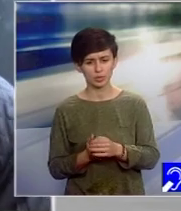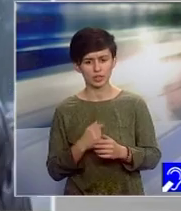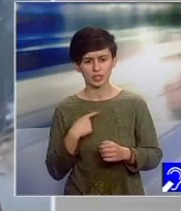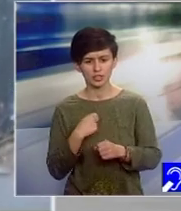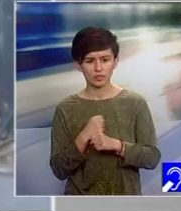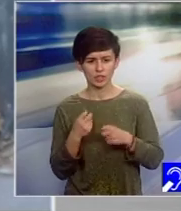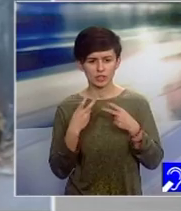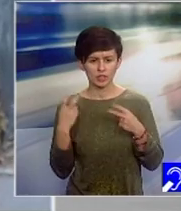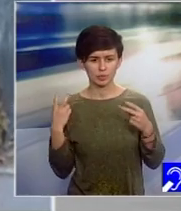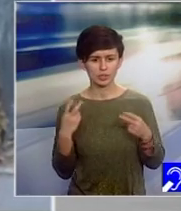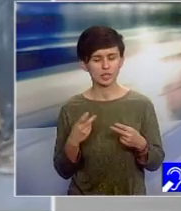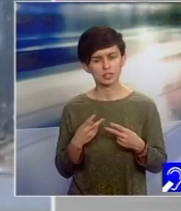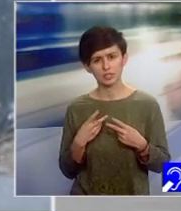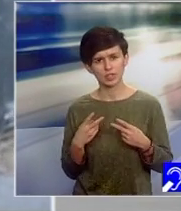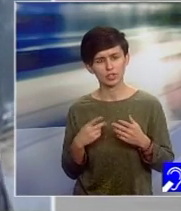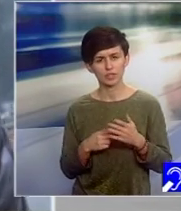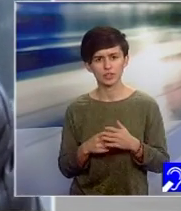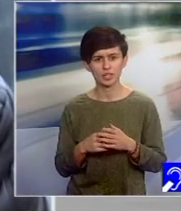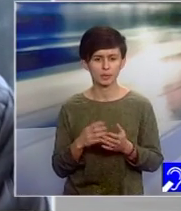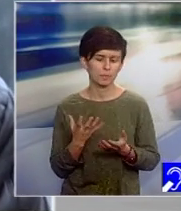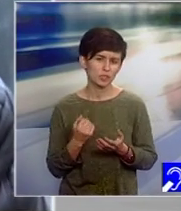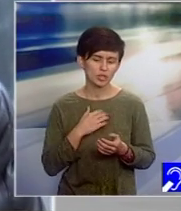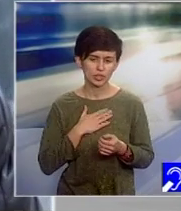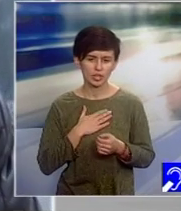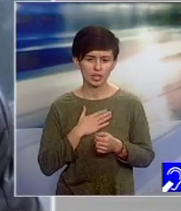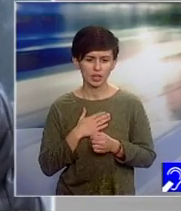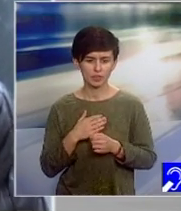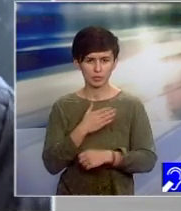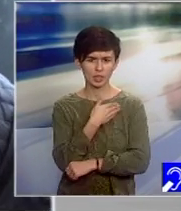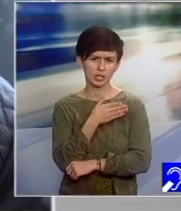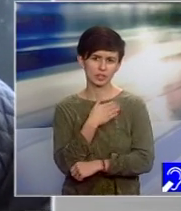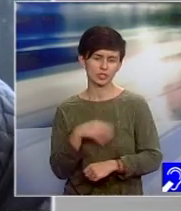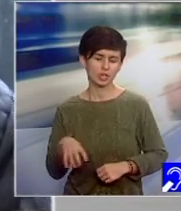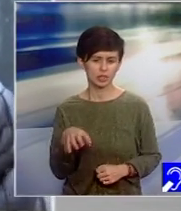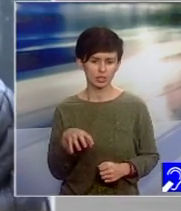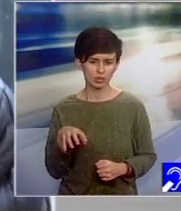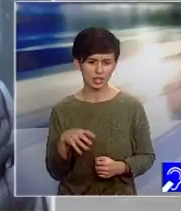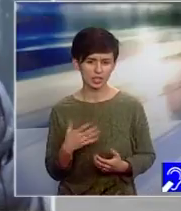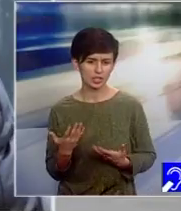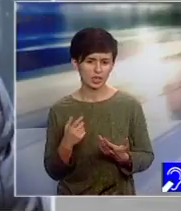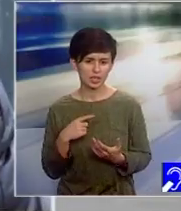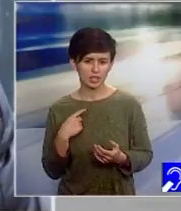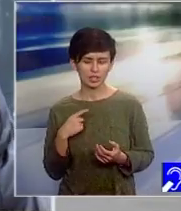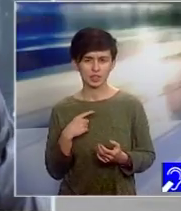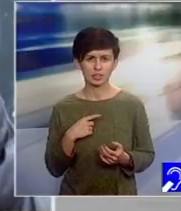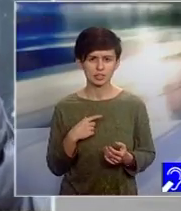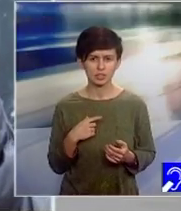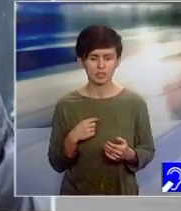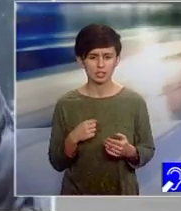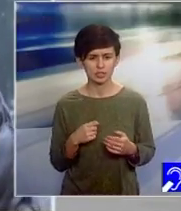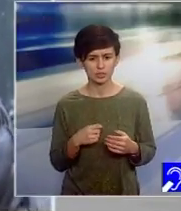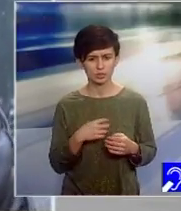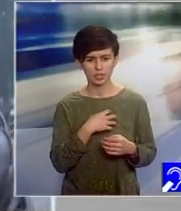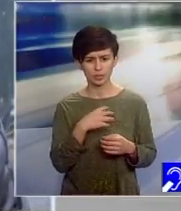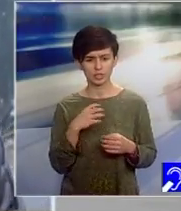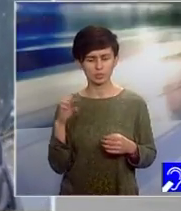în valoare patrimoniul local, patrimoniul național, care, sigur că da, face parte dintr-un patrimoniu european și